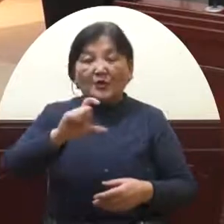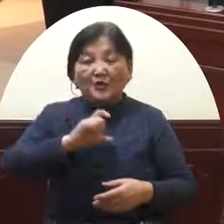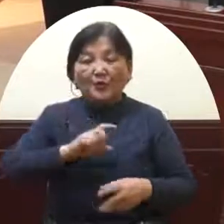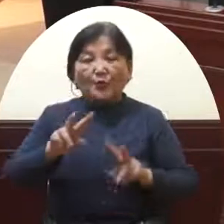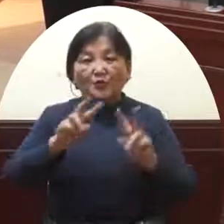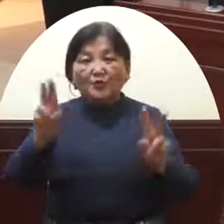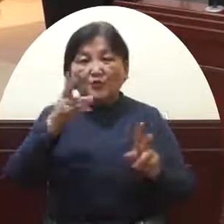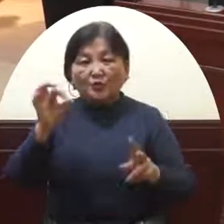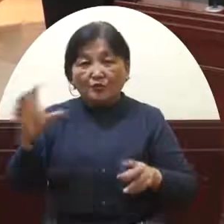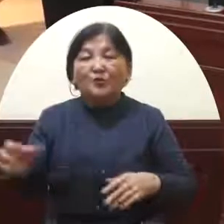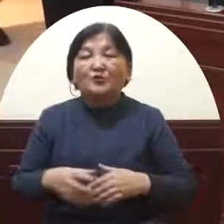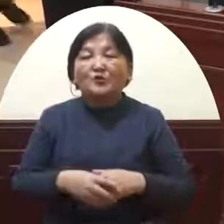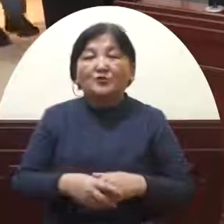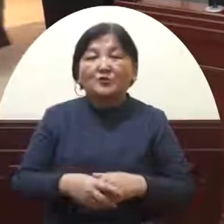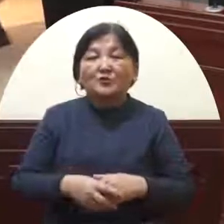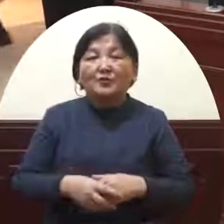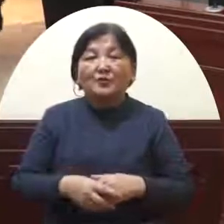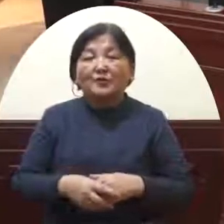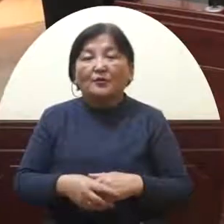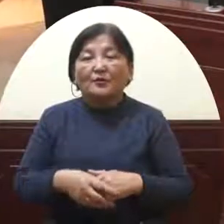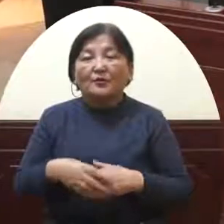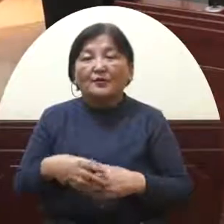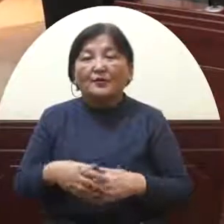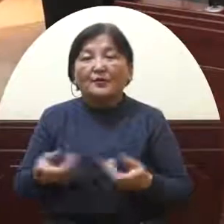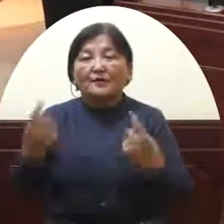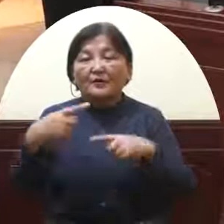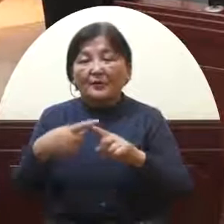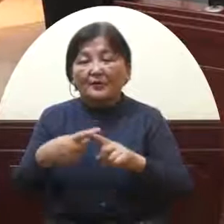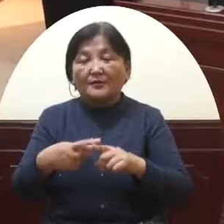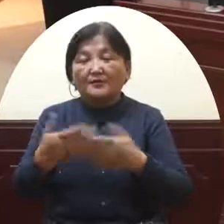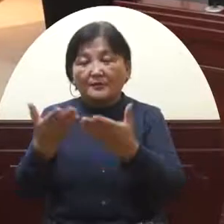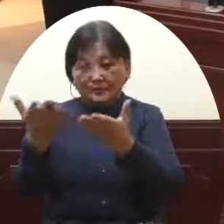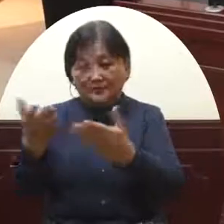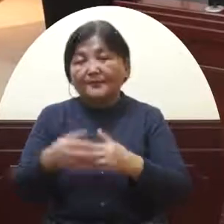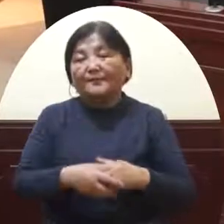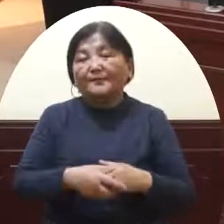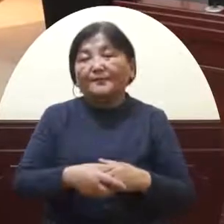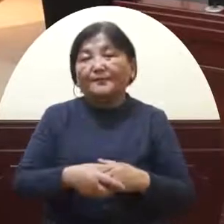оюуны мэтэлээс бас хэрэг өсчүнэ.